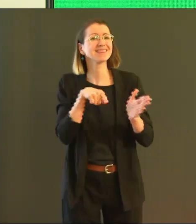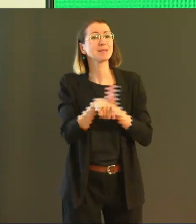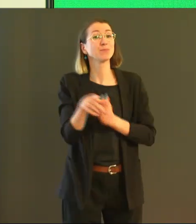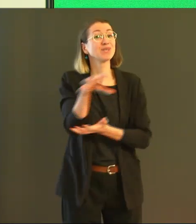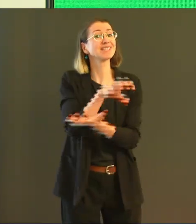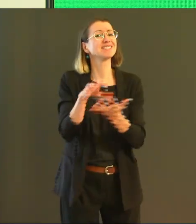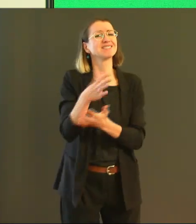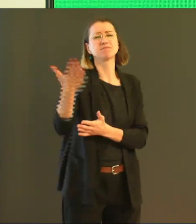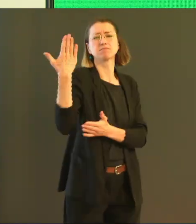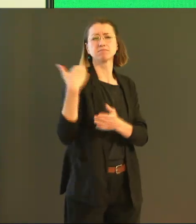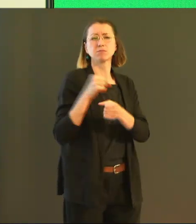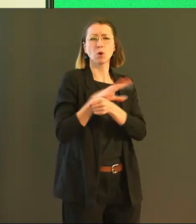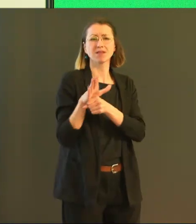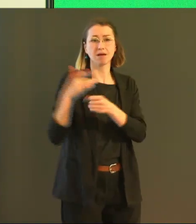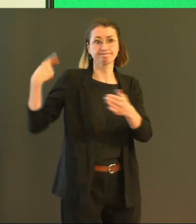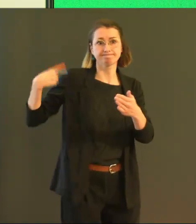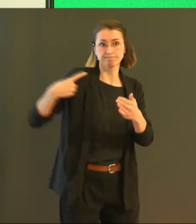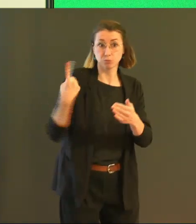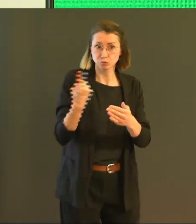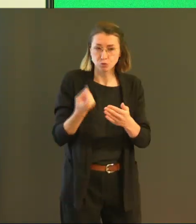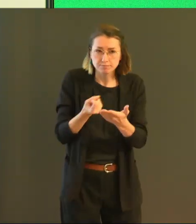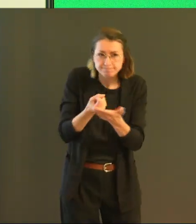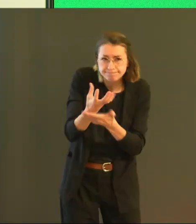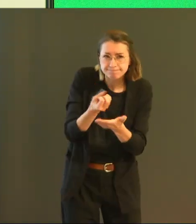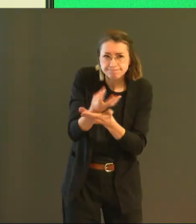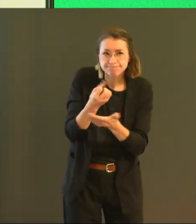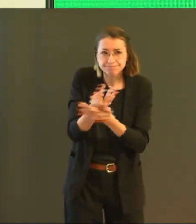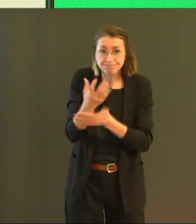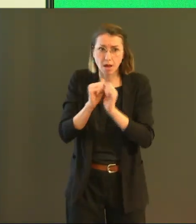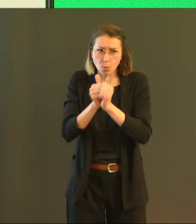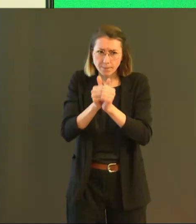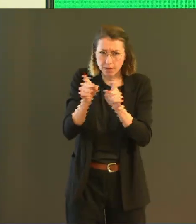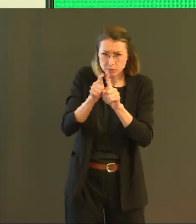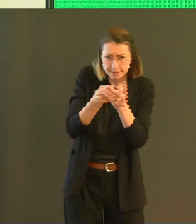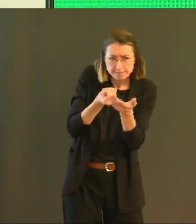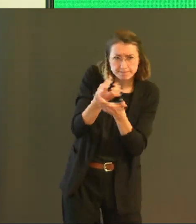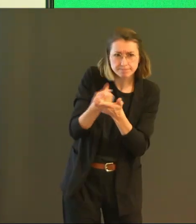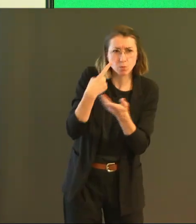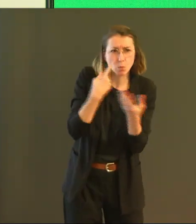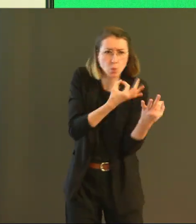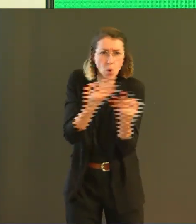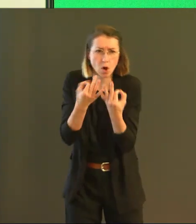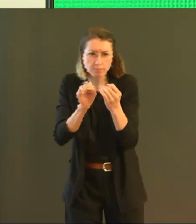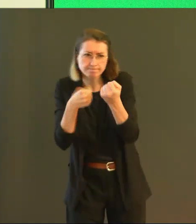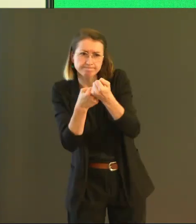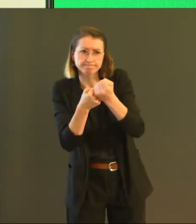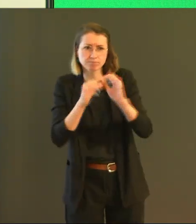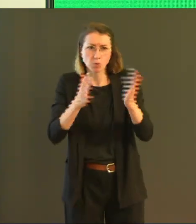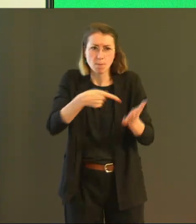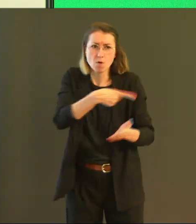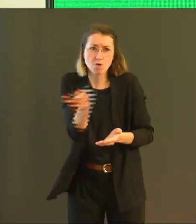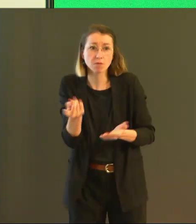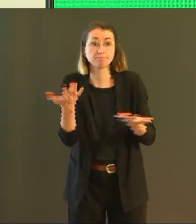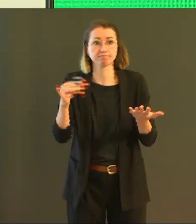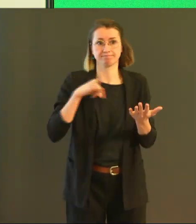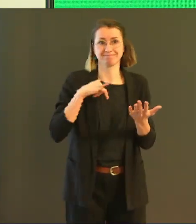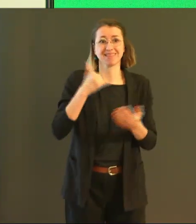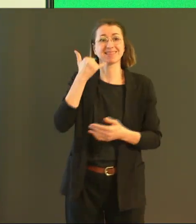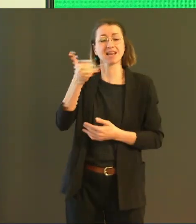presse quotidien pour faire face ensemble à cette période difficile via le numéro d'information via le site web